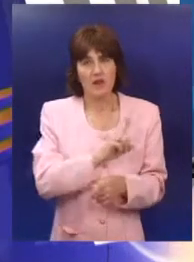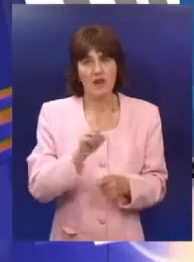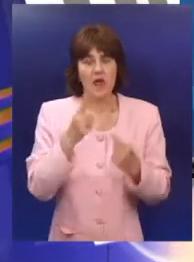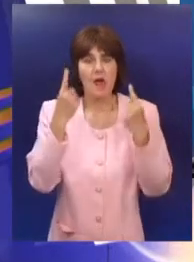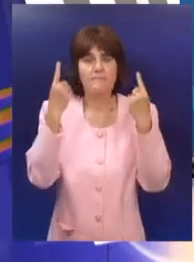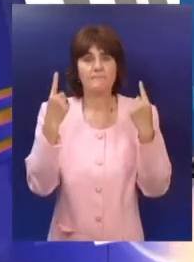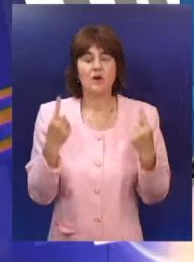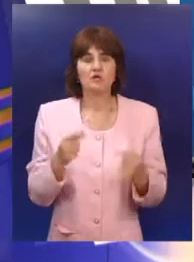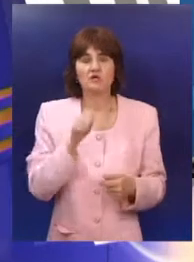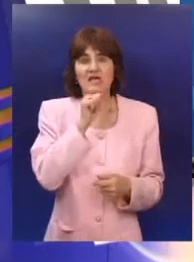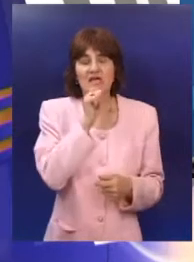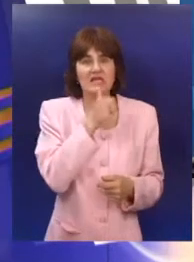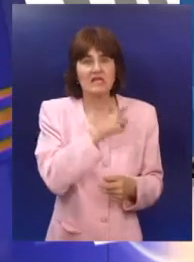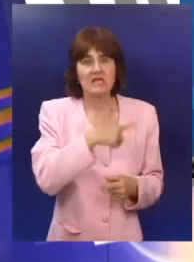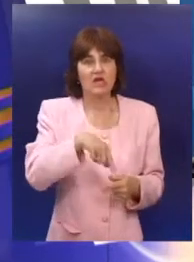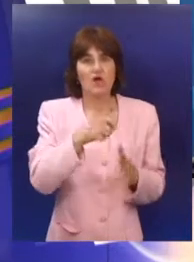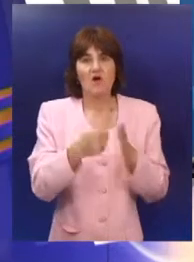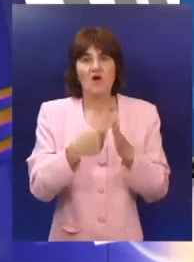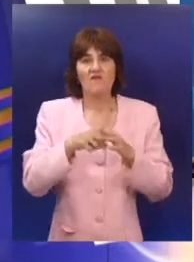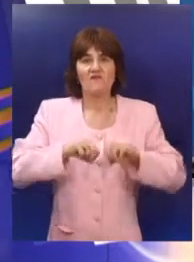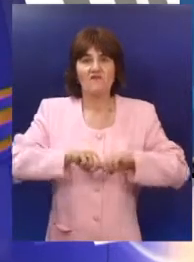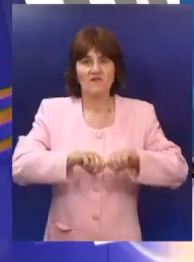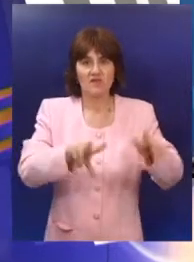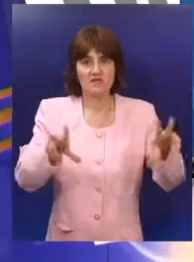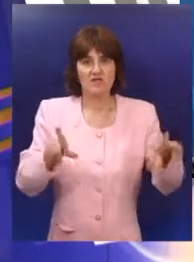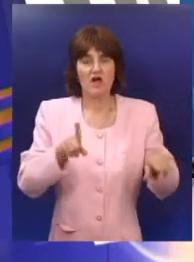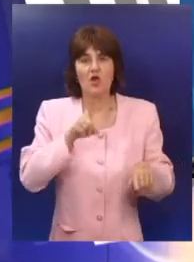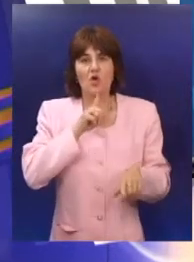i ne postoji u Evropi ni jedni primarni festivali